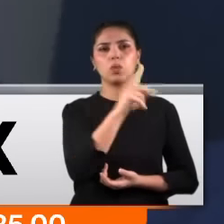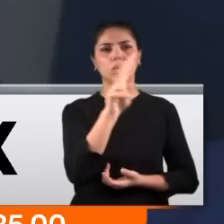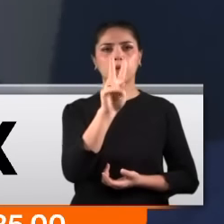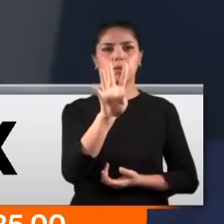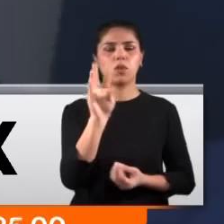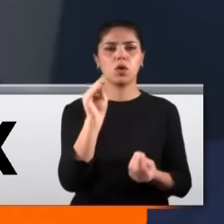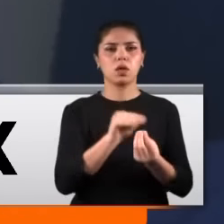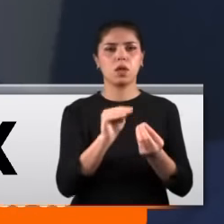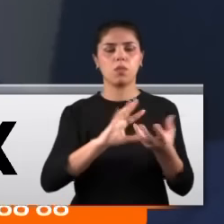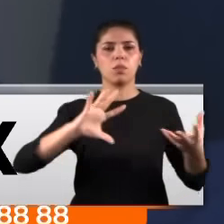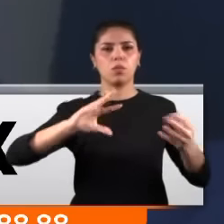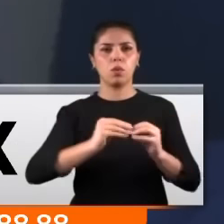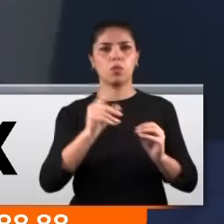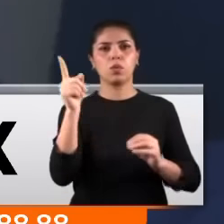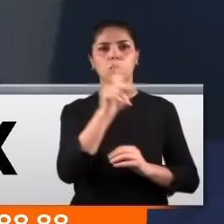%24 zamla toplam